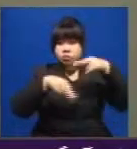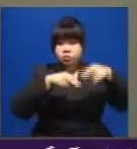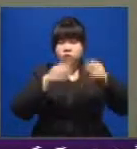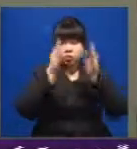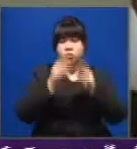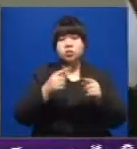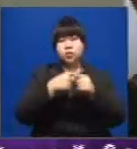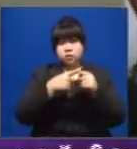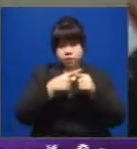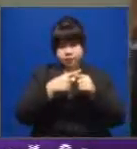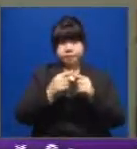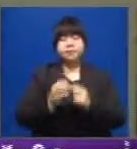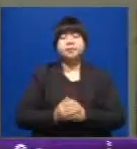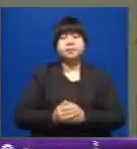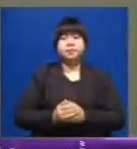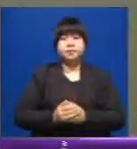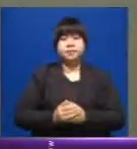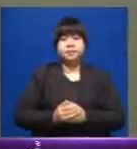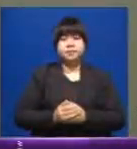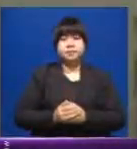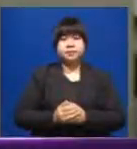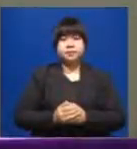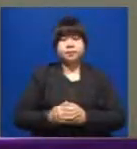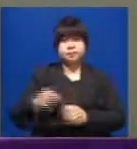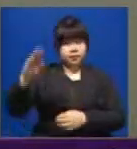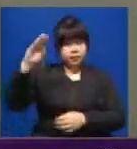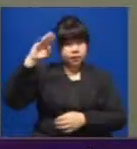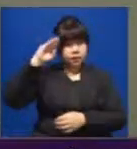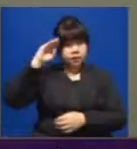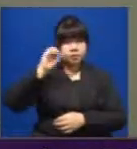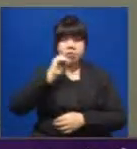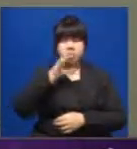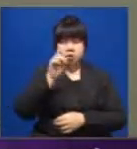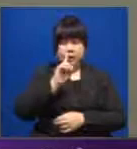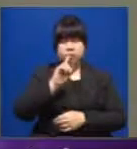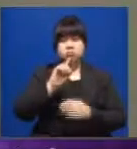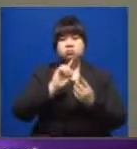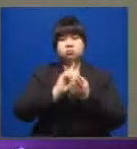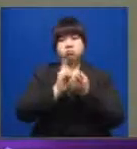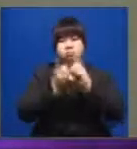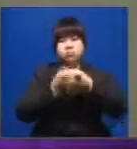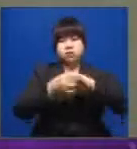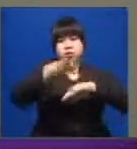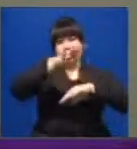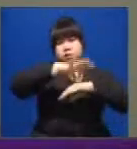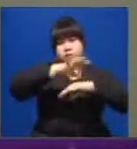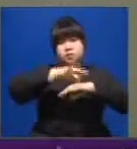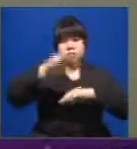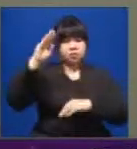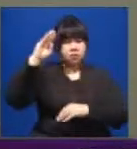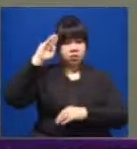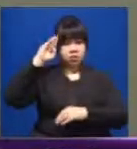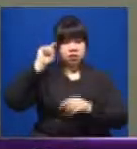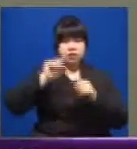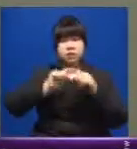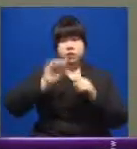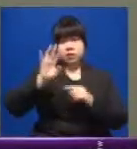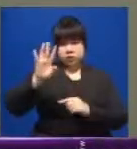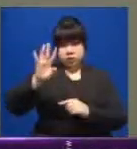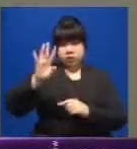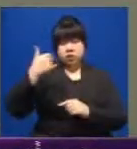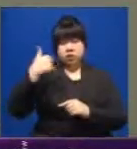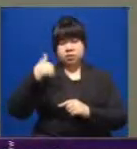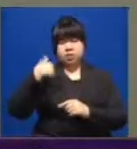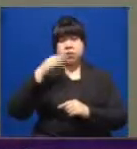ทางด้านพลเอกยุทธศาสตร์ก็ระบุนะคะว่าเหตุการณ์ที่เกิดขึ้นเป็นช่วงเปลี่ยนผ่านผู้บังคับบัญชาในพื้นที่กองทัพภาคที่ 4และ